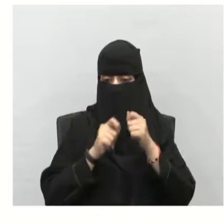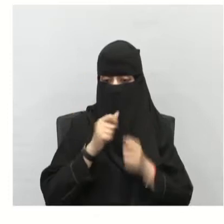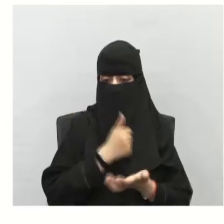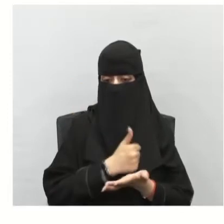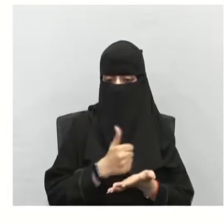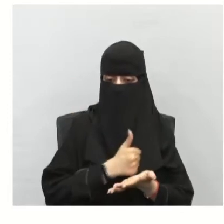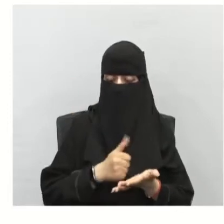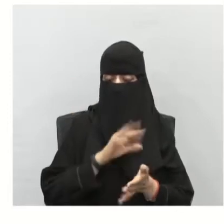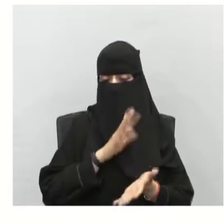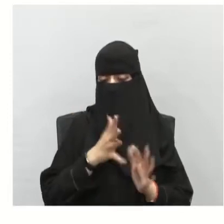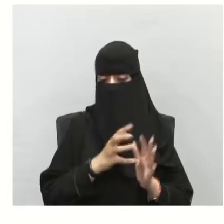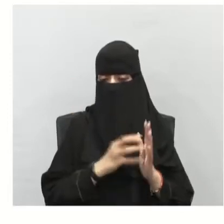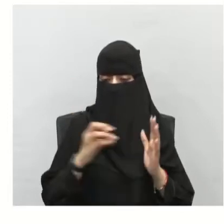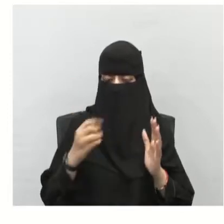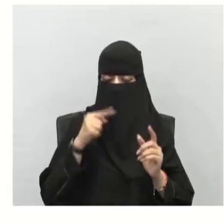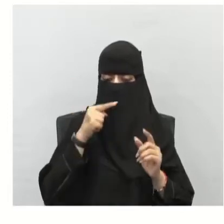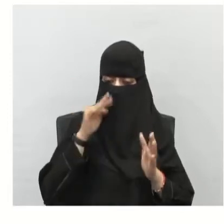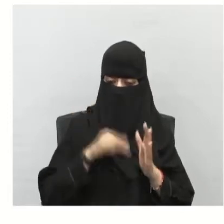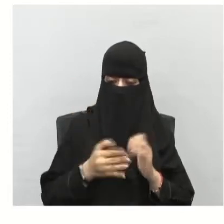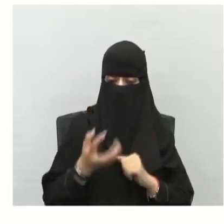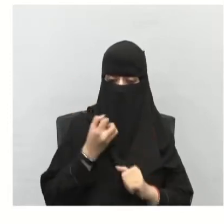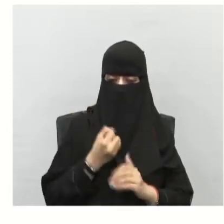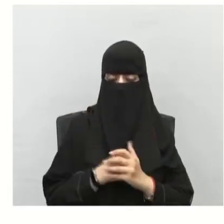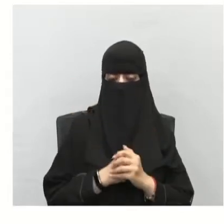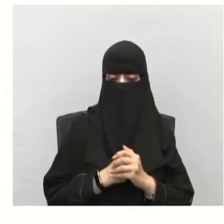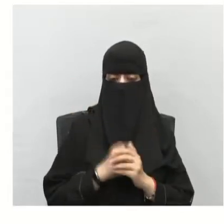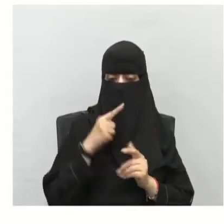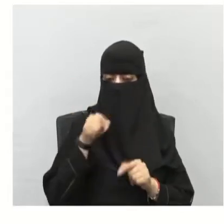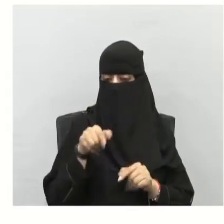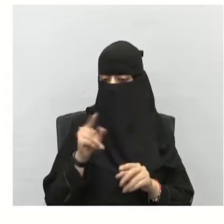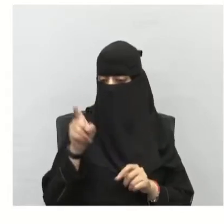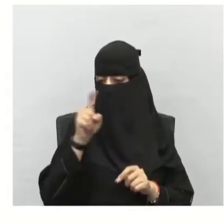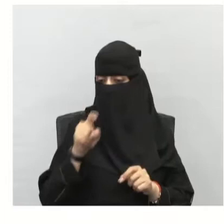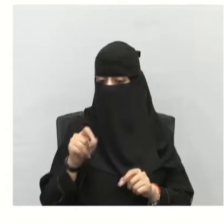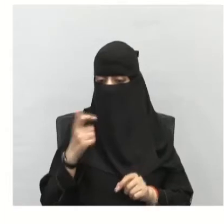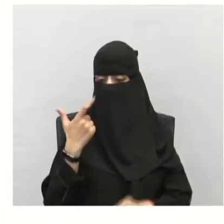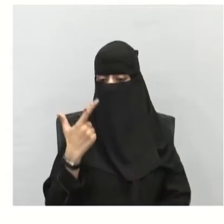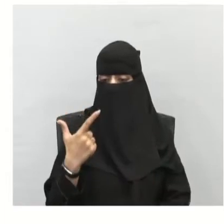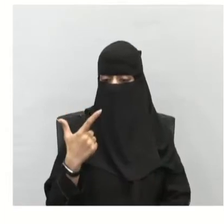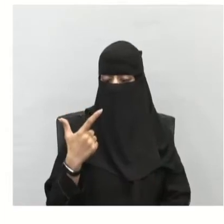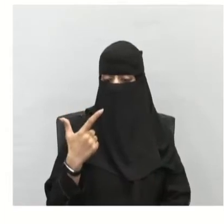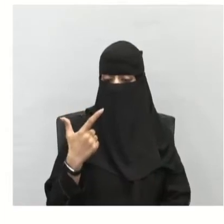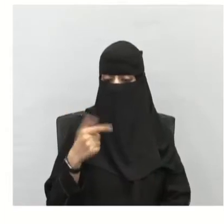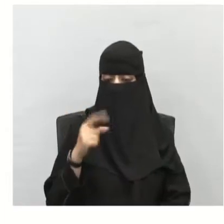للأنماط أو النماذج إذا لزم الأمر. لدينا هنا سؤال 7،